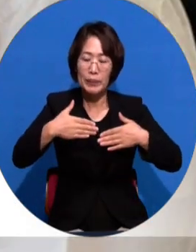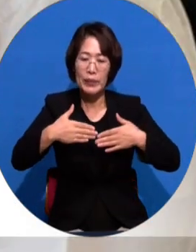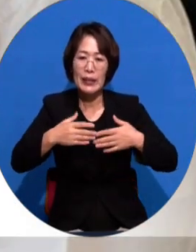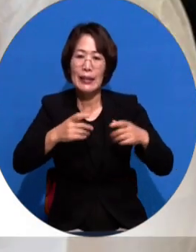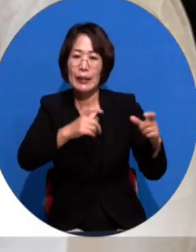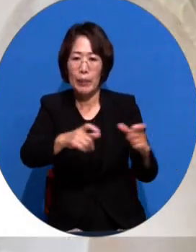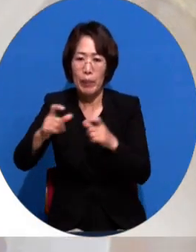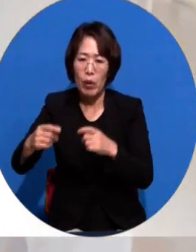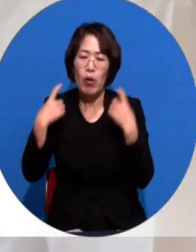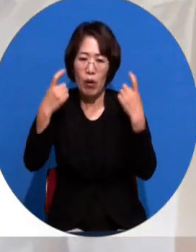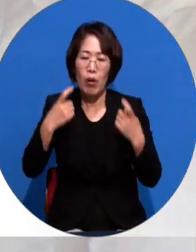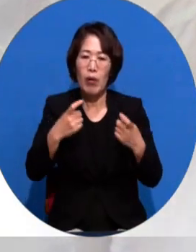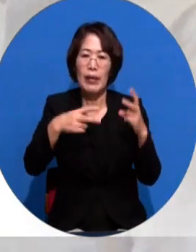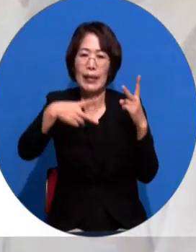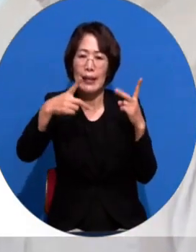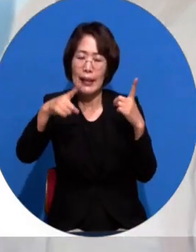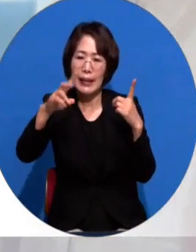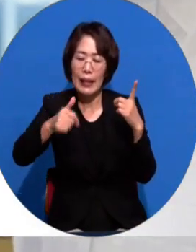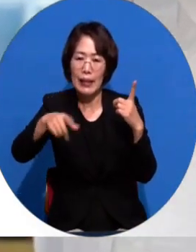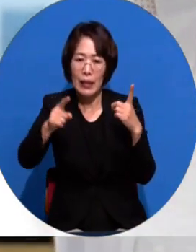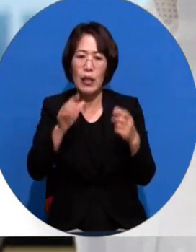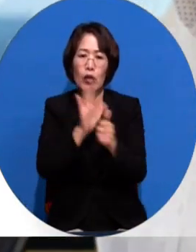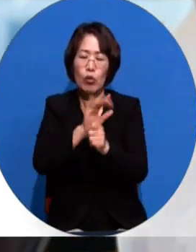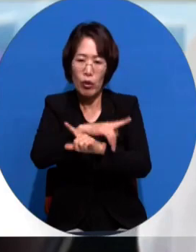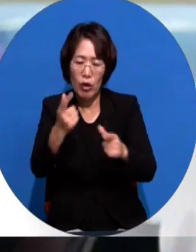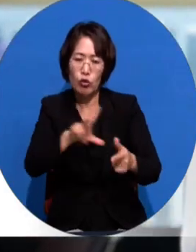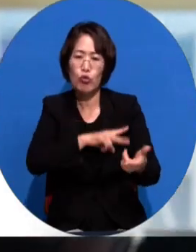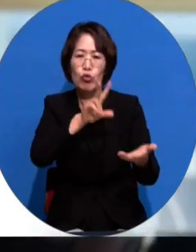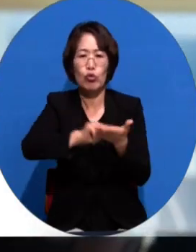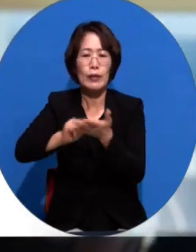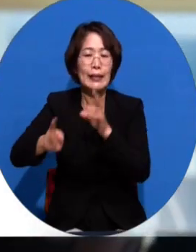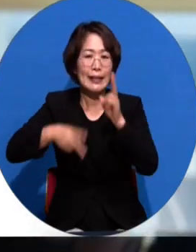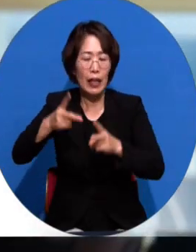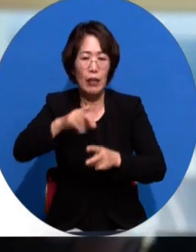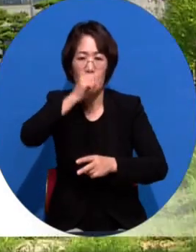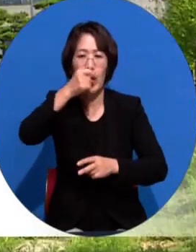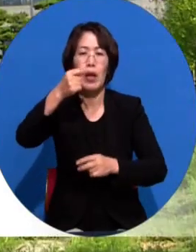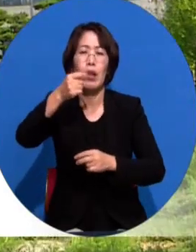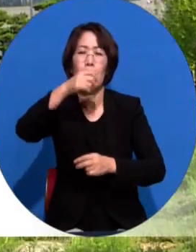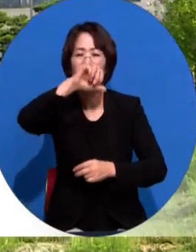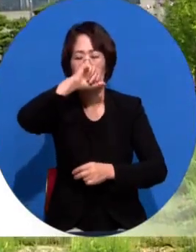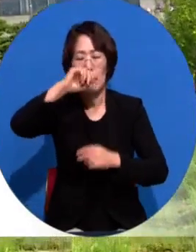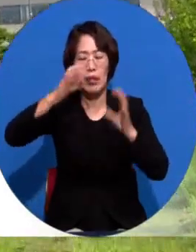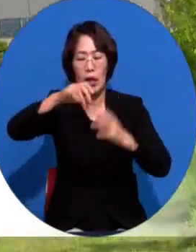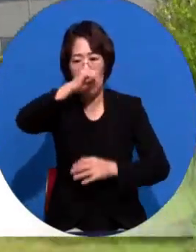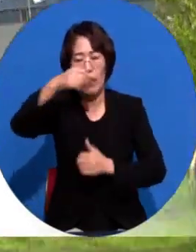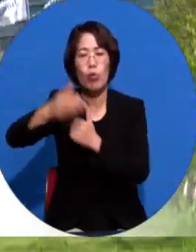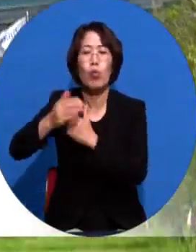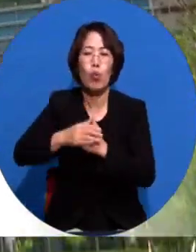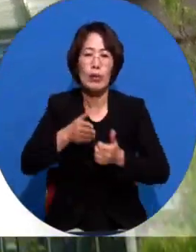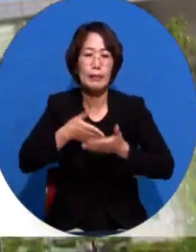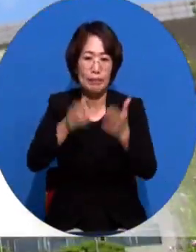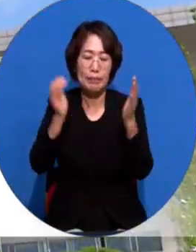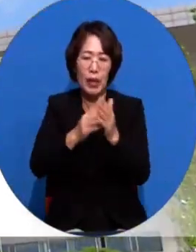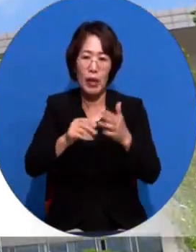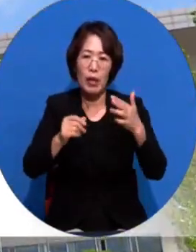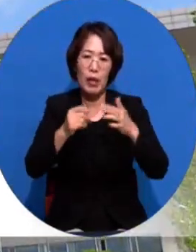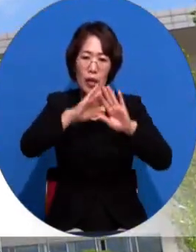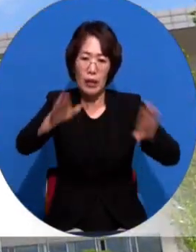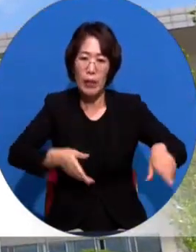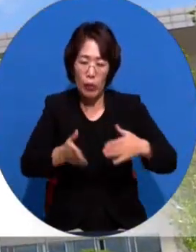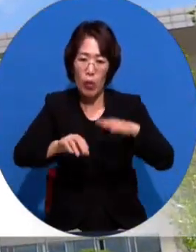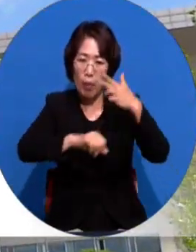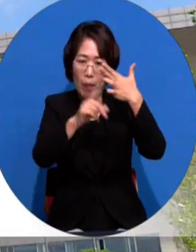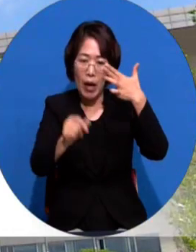광역관광개발 1단계 사업지원 등 지역 현안사업에 대한 국비의 지원을 요청했습니다 전라남도는 8월 한 달